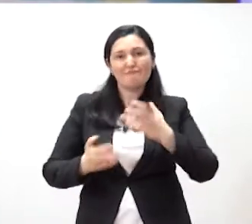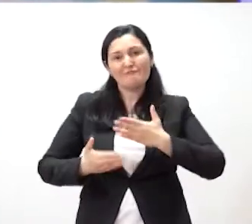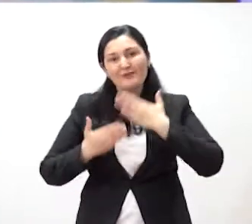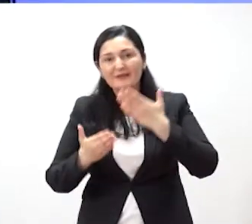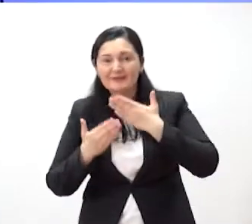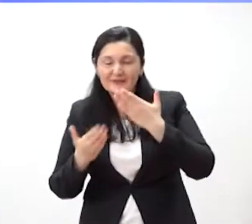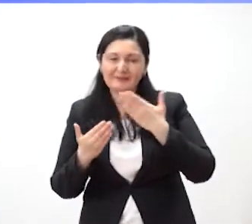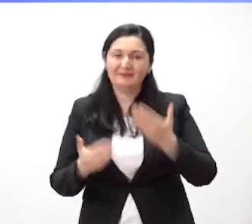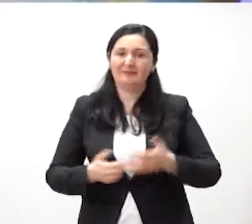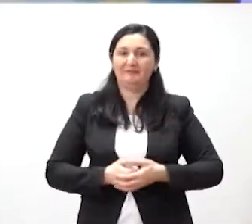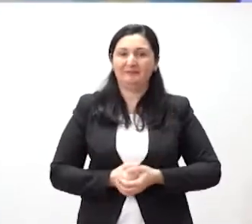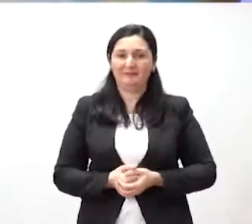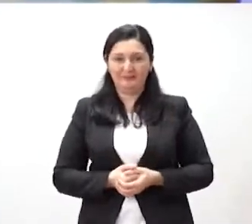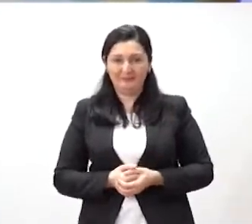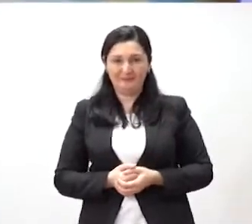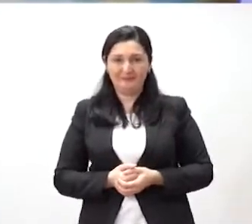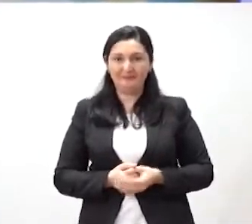Мехонем.